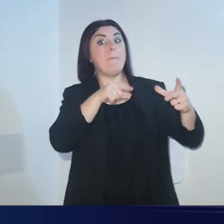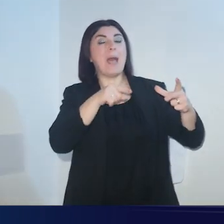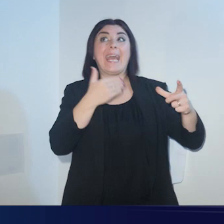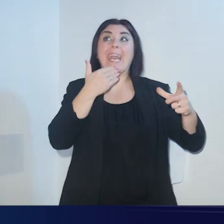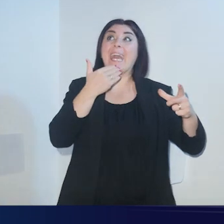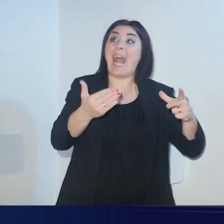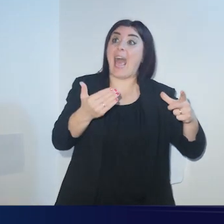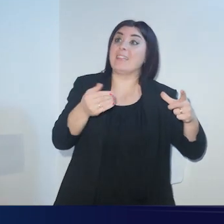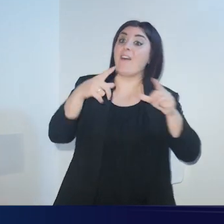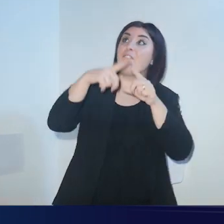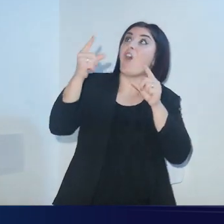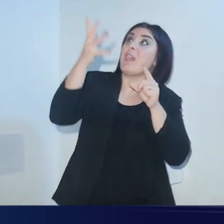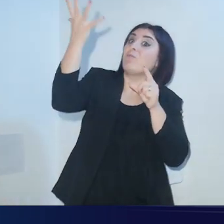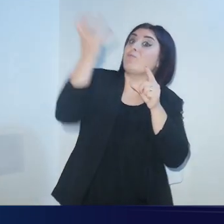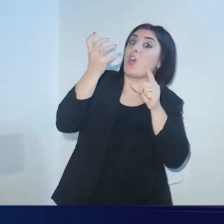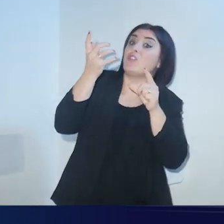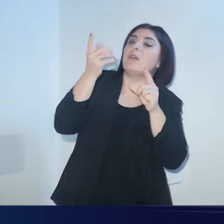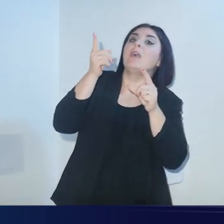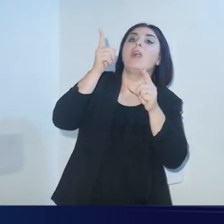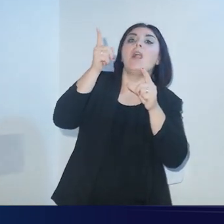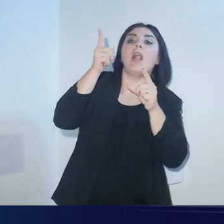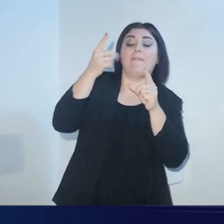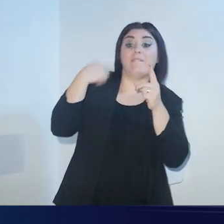alla fotosintesi, riescono a